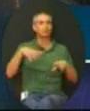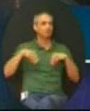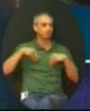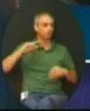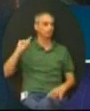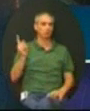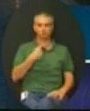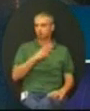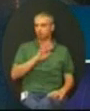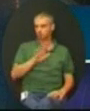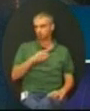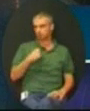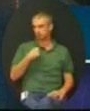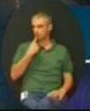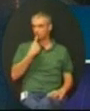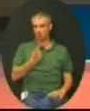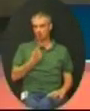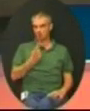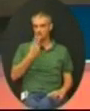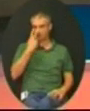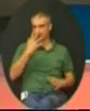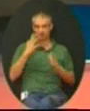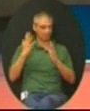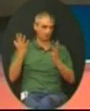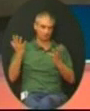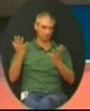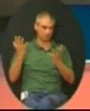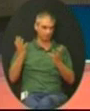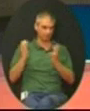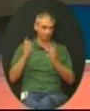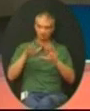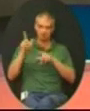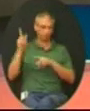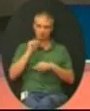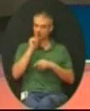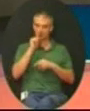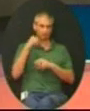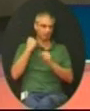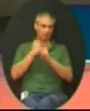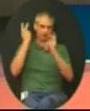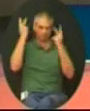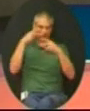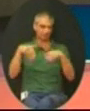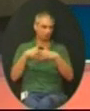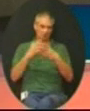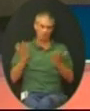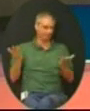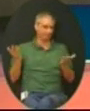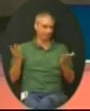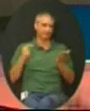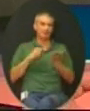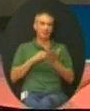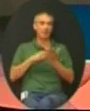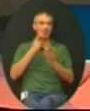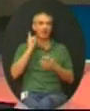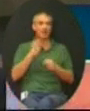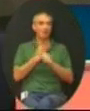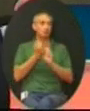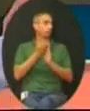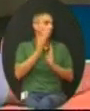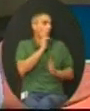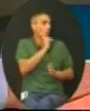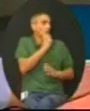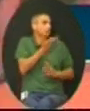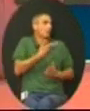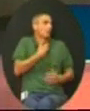קונצנזוס. הלו, בואו נגיד, במקרו הממשלה איננה רוצה להגיע להסדר. כי הסדר יחייב לעשות ויתורים. אולי היא לא רוצה להגיע